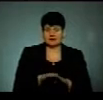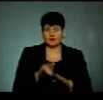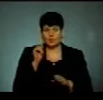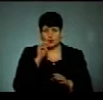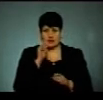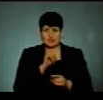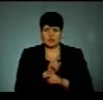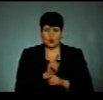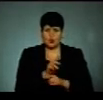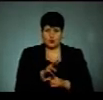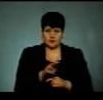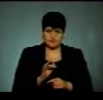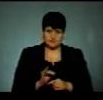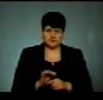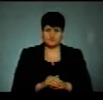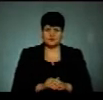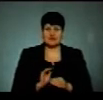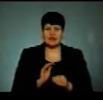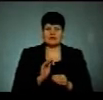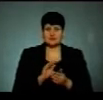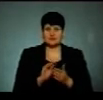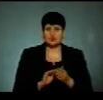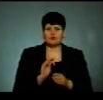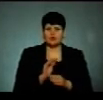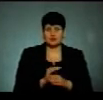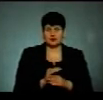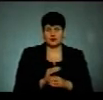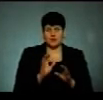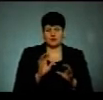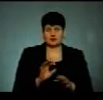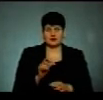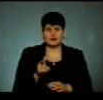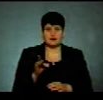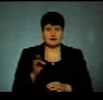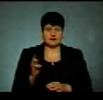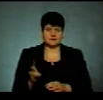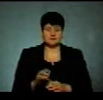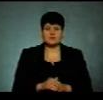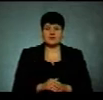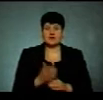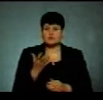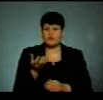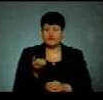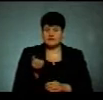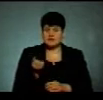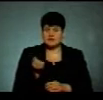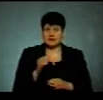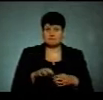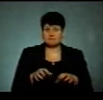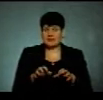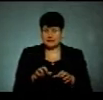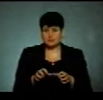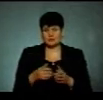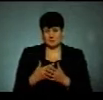споживання, ті, які визначені додатком кодексу ГРМ. От якщо брати споживача з плиткою, тільки з